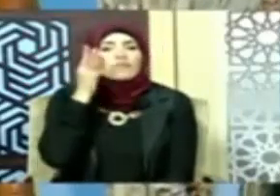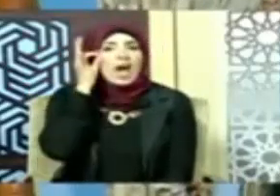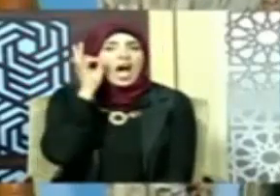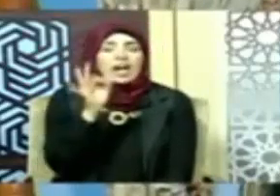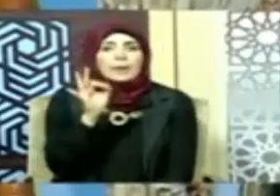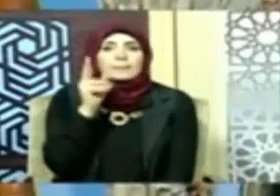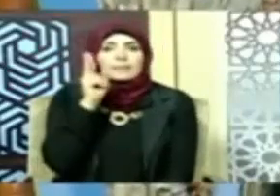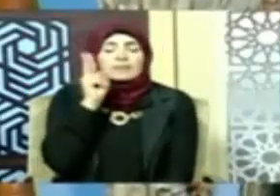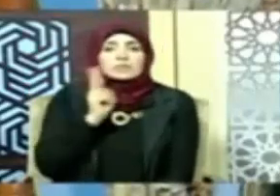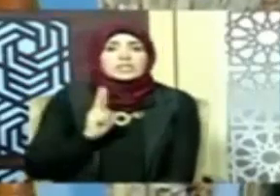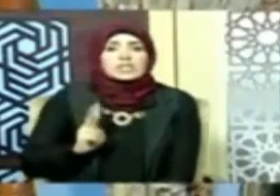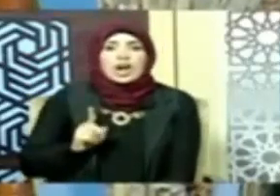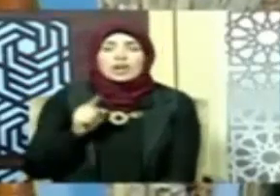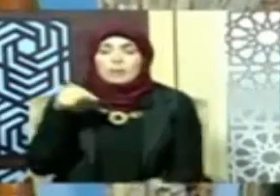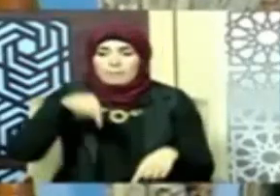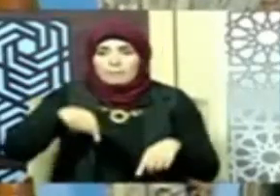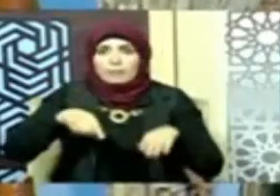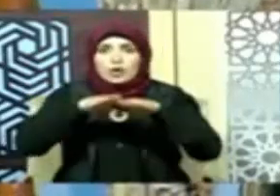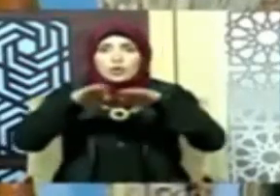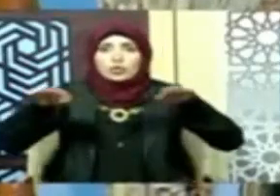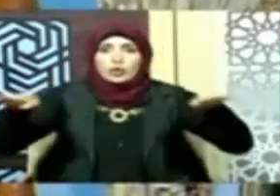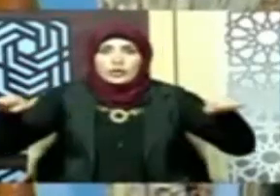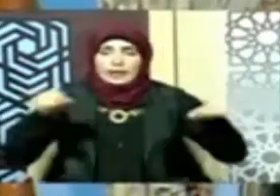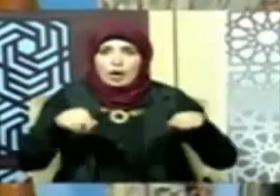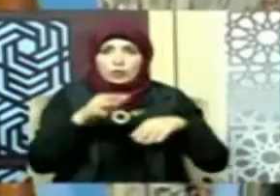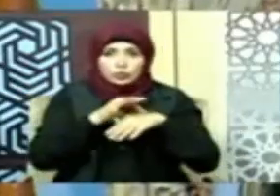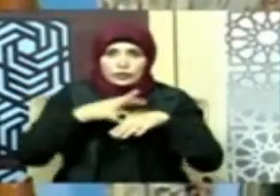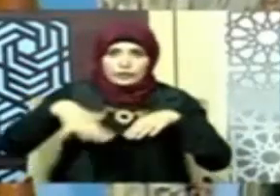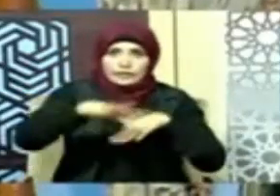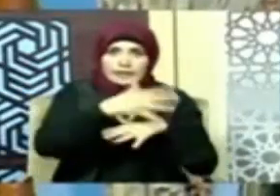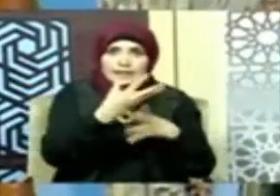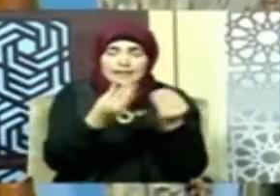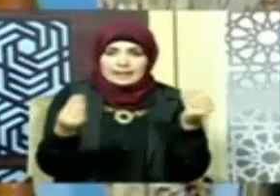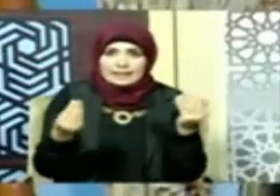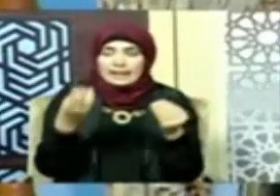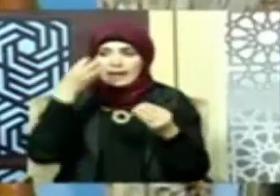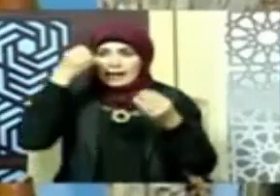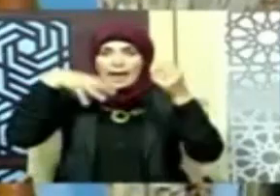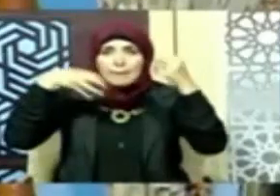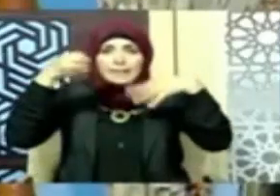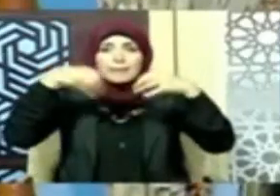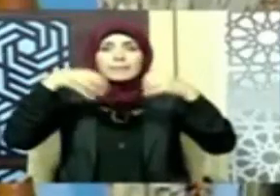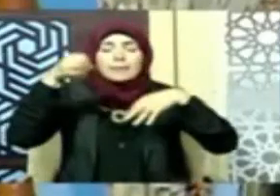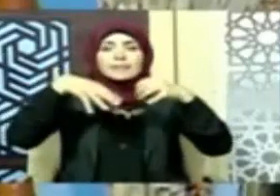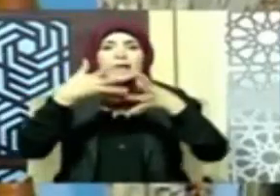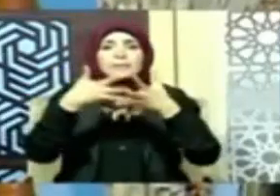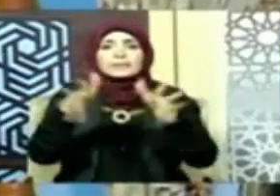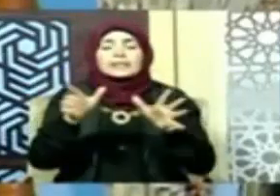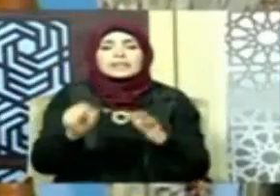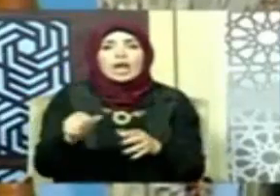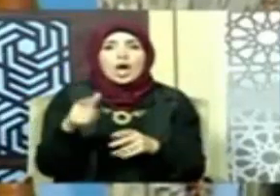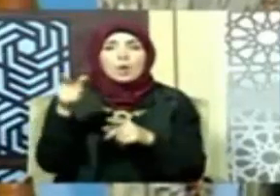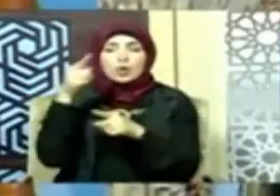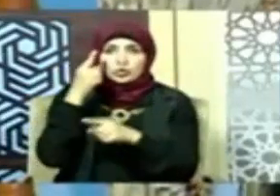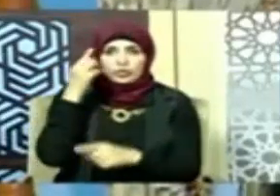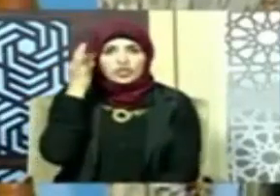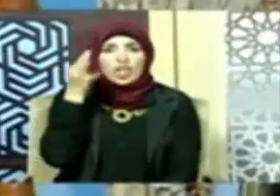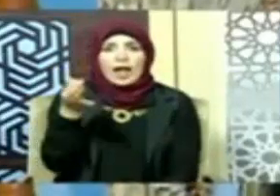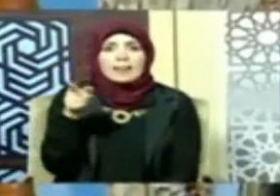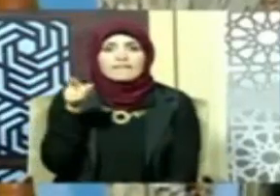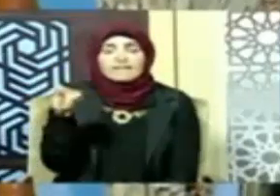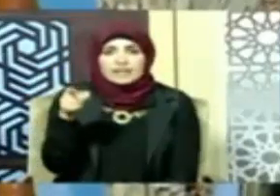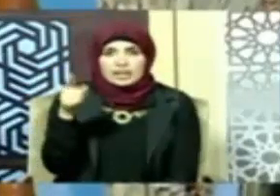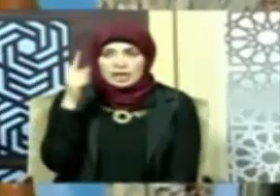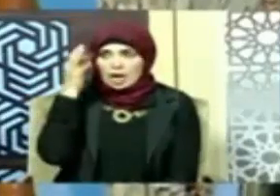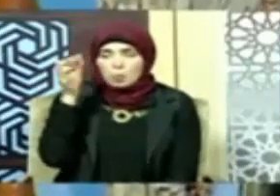ورغبة أهلها، والرزق فيما بينهم مقسوم، والأحمق المرزوق أحمق من